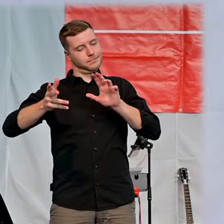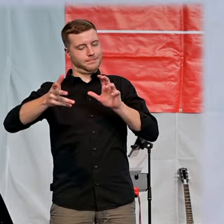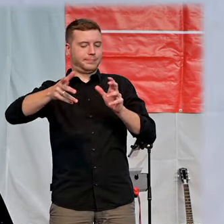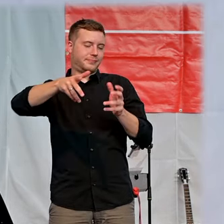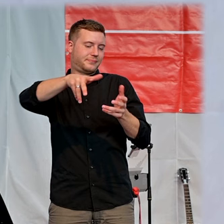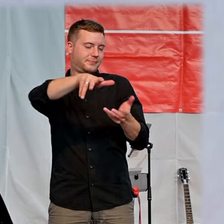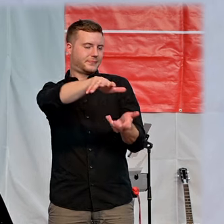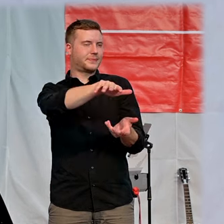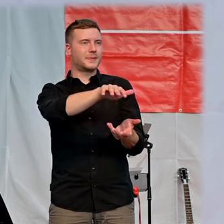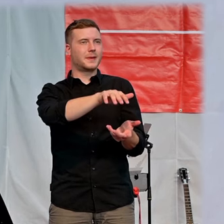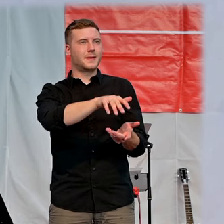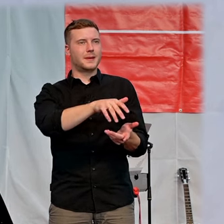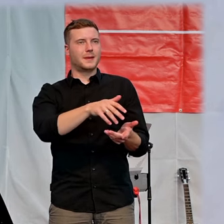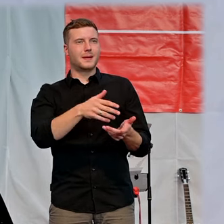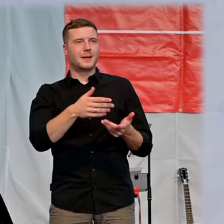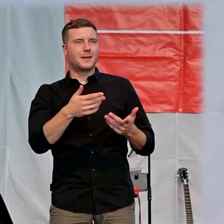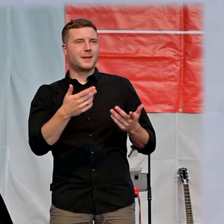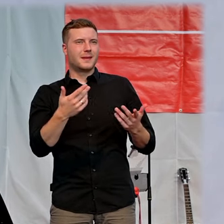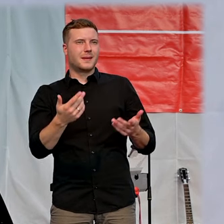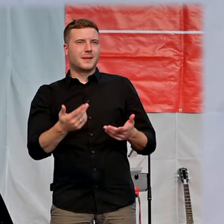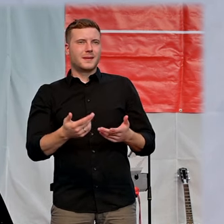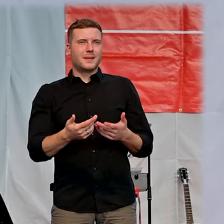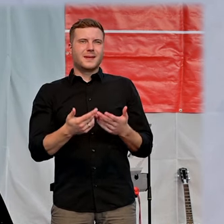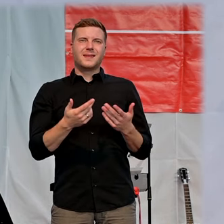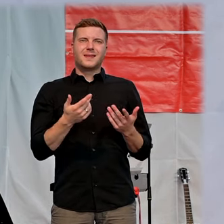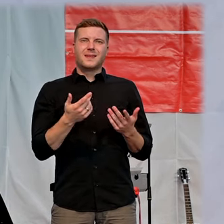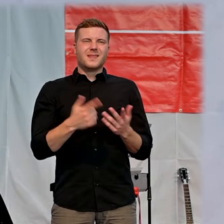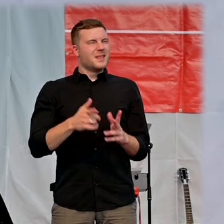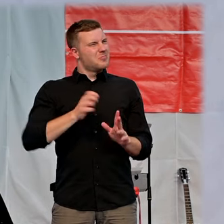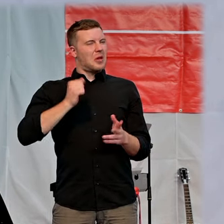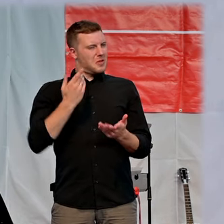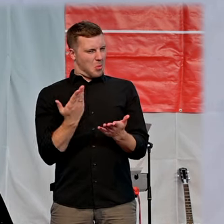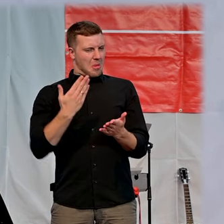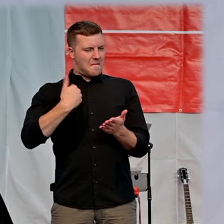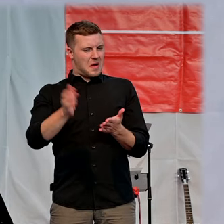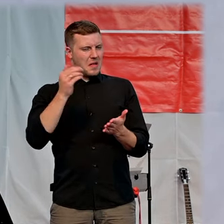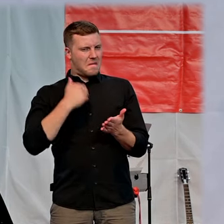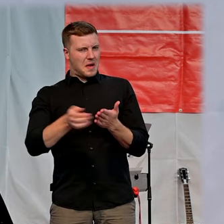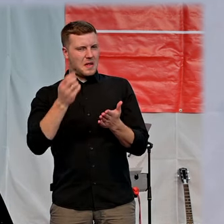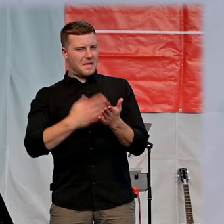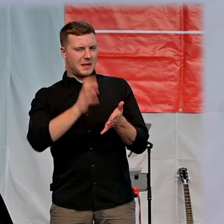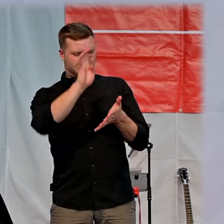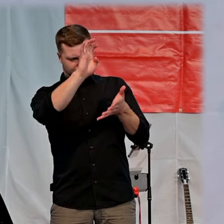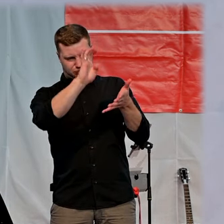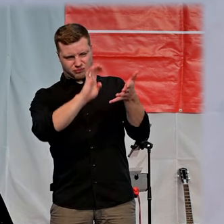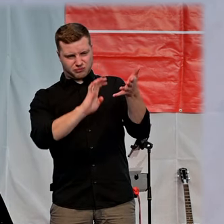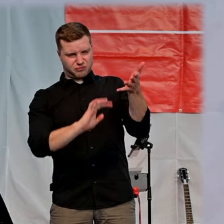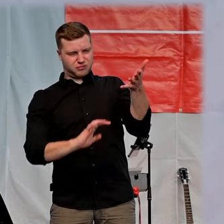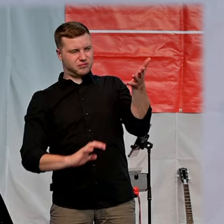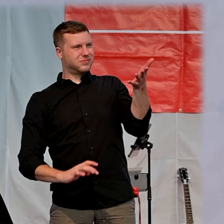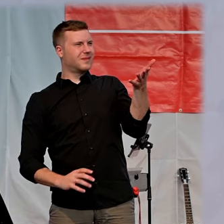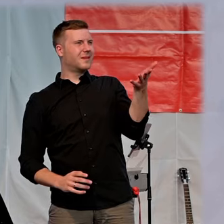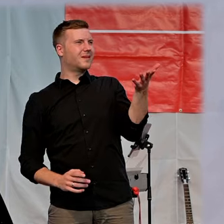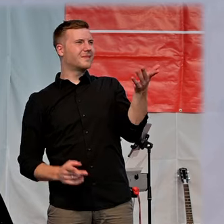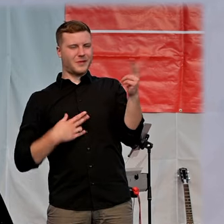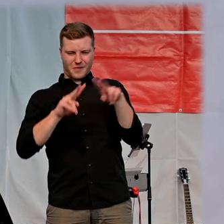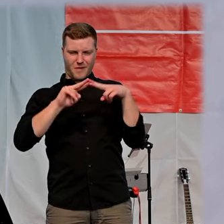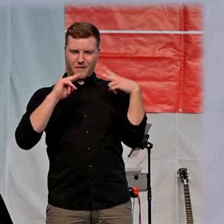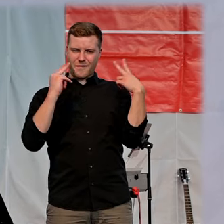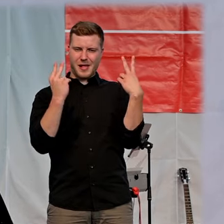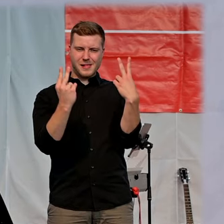die depressionsauslösenden Worte könnte ich weiter ausführen. Das heißt, es sind globale